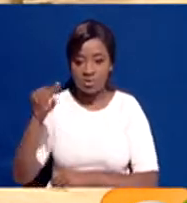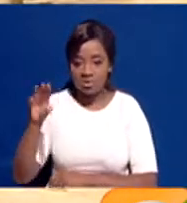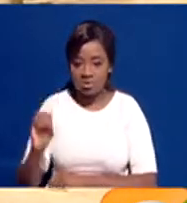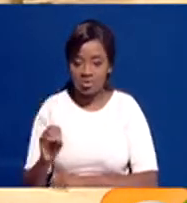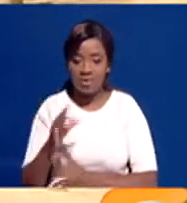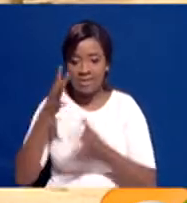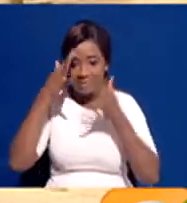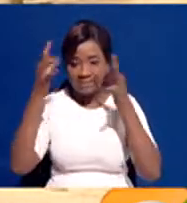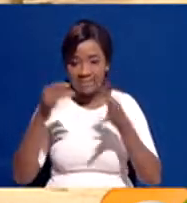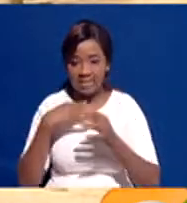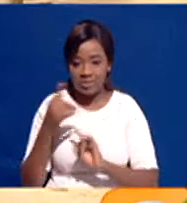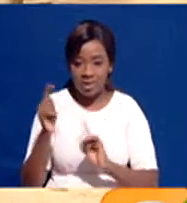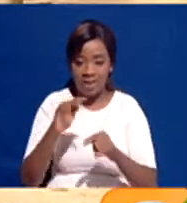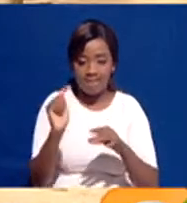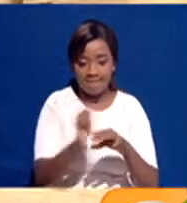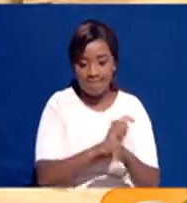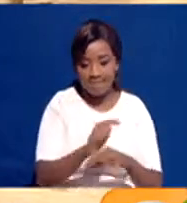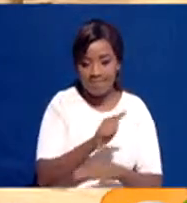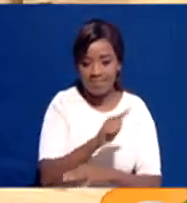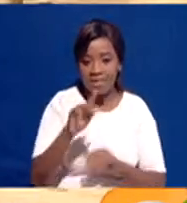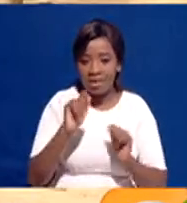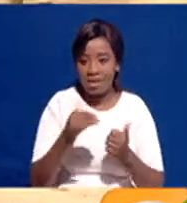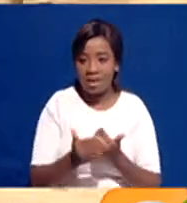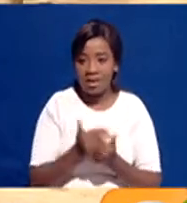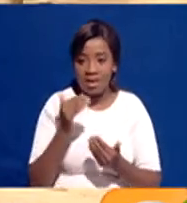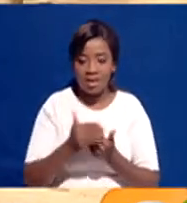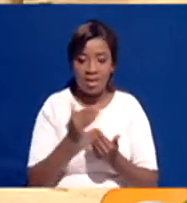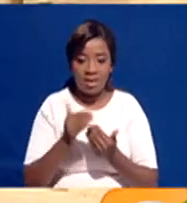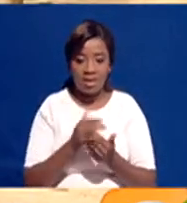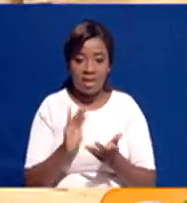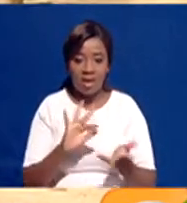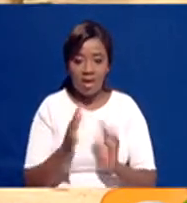kati kuwafunza akina mama hawa kukabiliana na